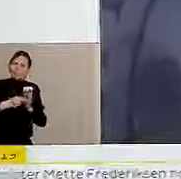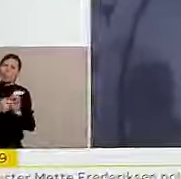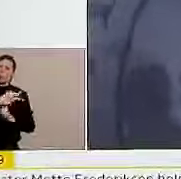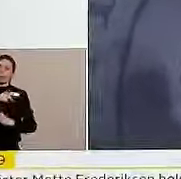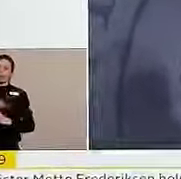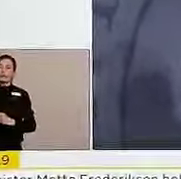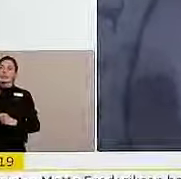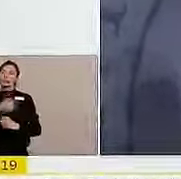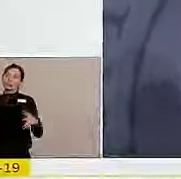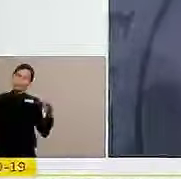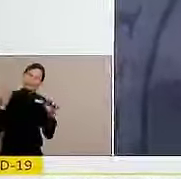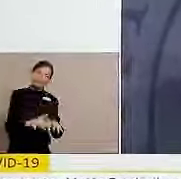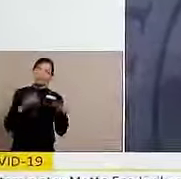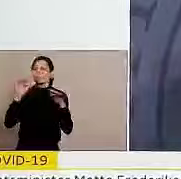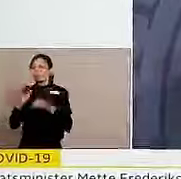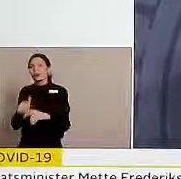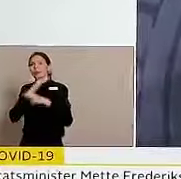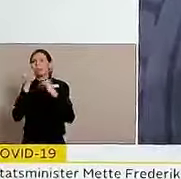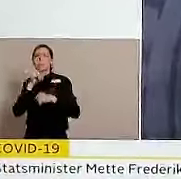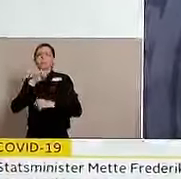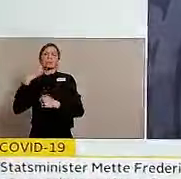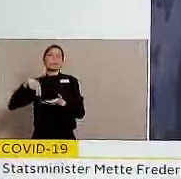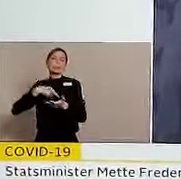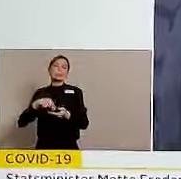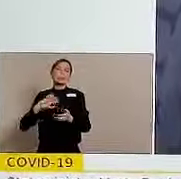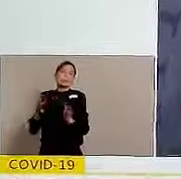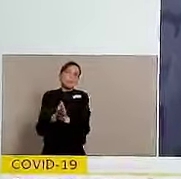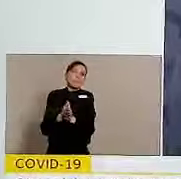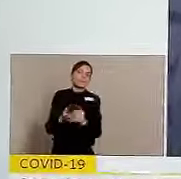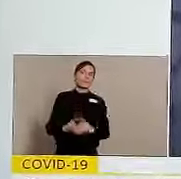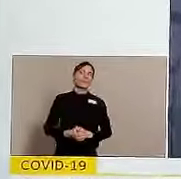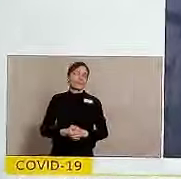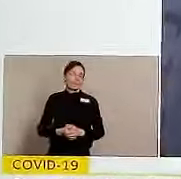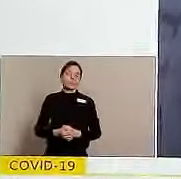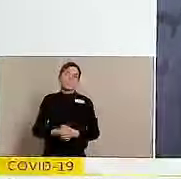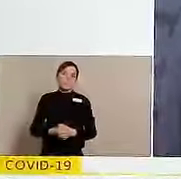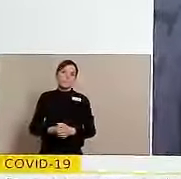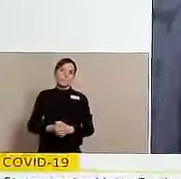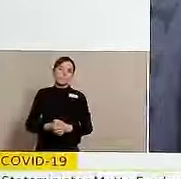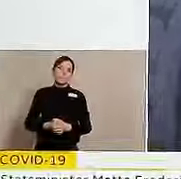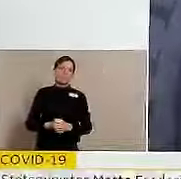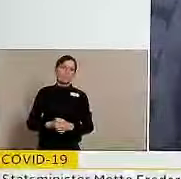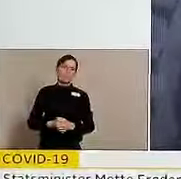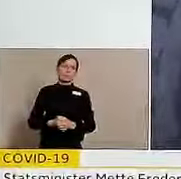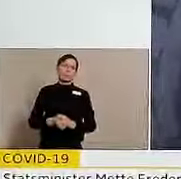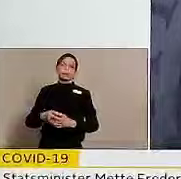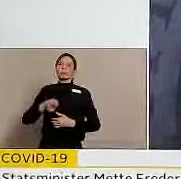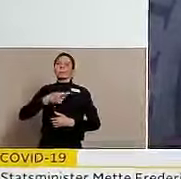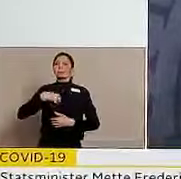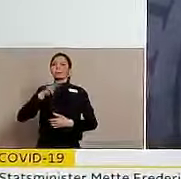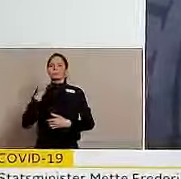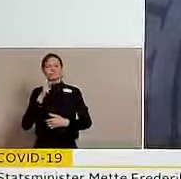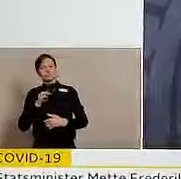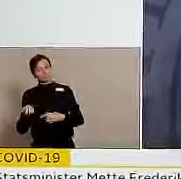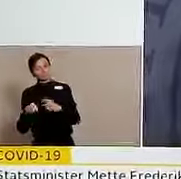يعني الانتباه ويعني الخطر بعد ما زال في الدنمارك